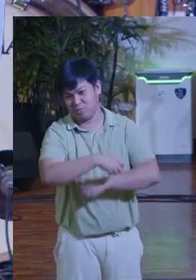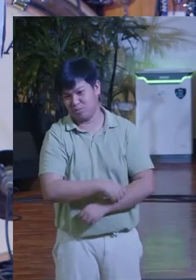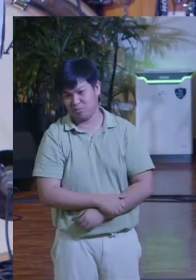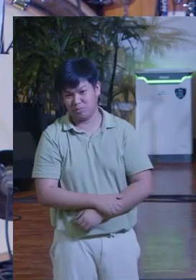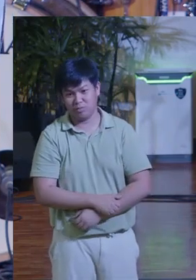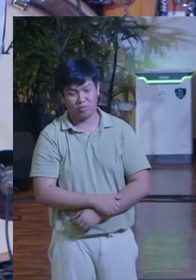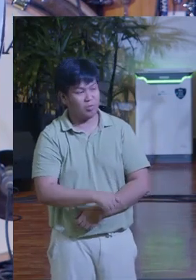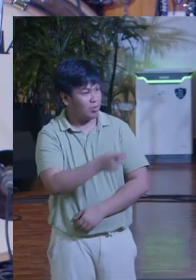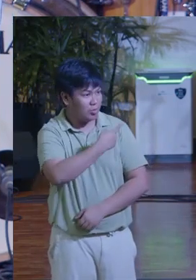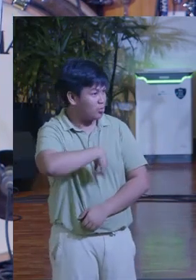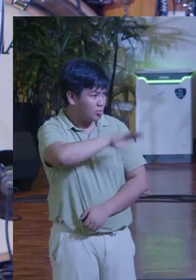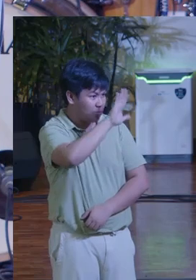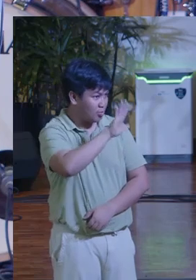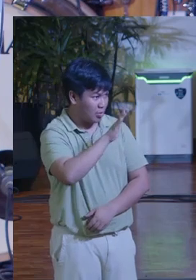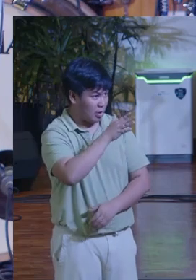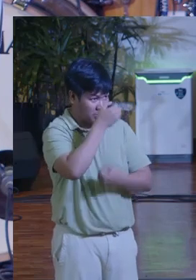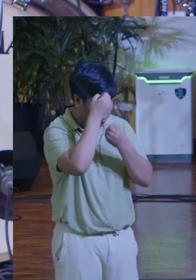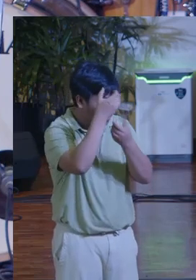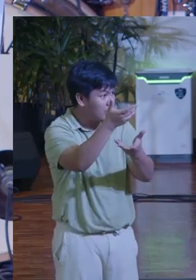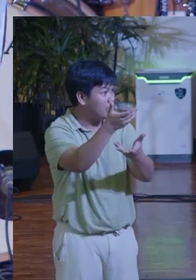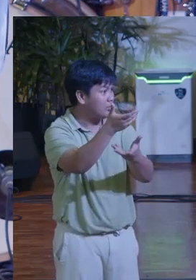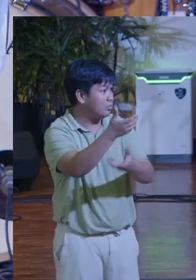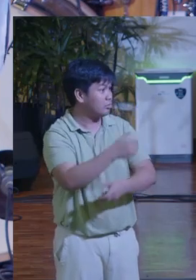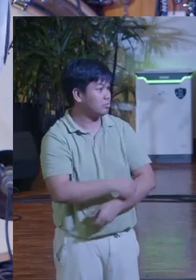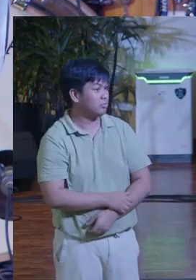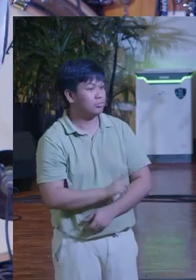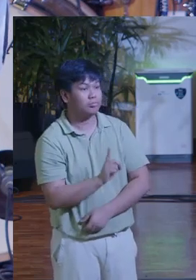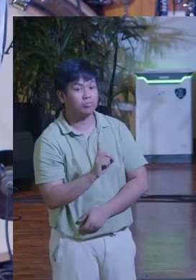hindi natin dapat silang sundin?